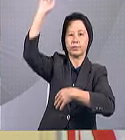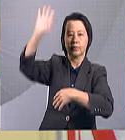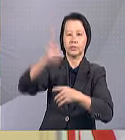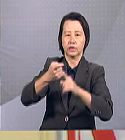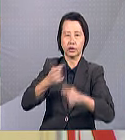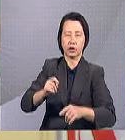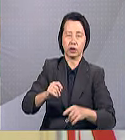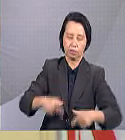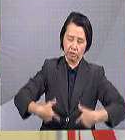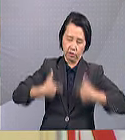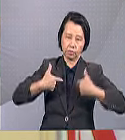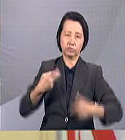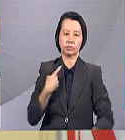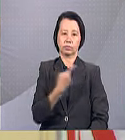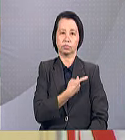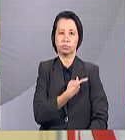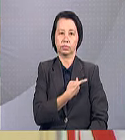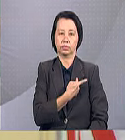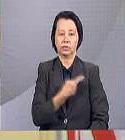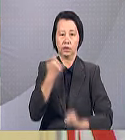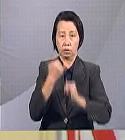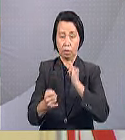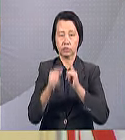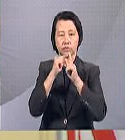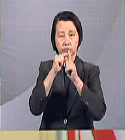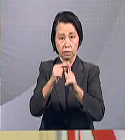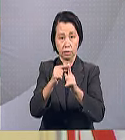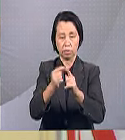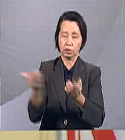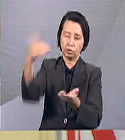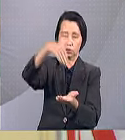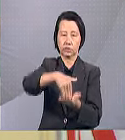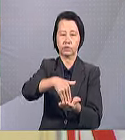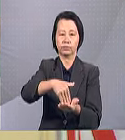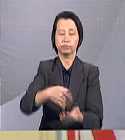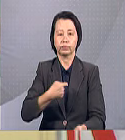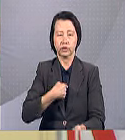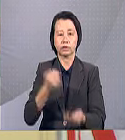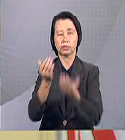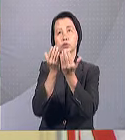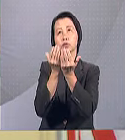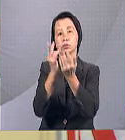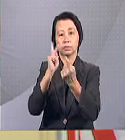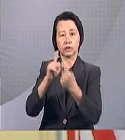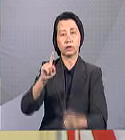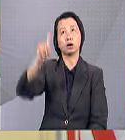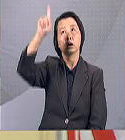dari komus kehidupan kita. Akhir kalam, sekali lagi saya berdoa kepada